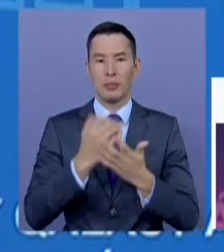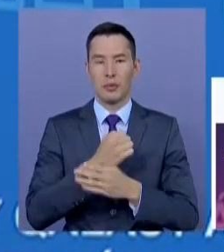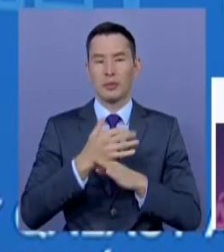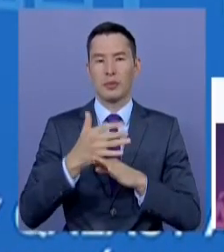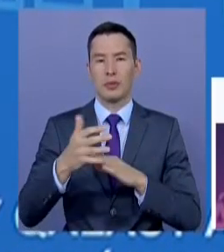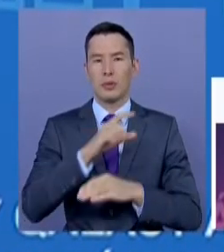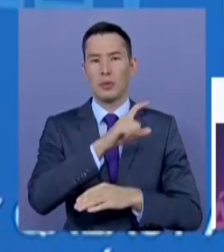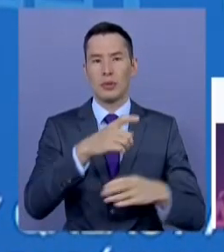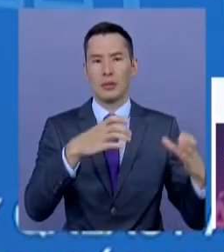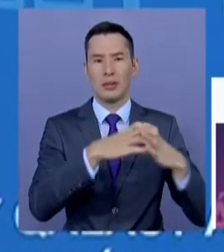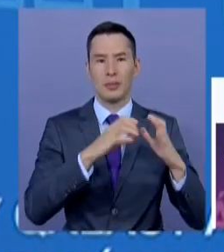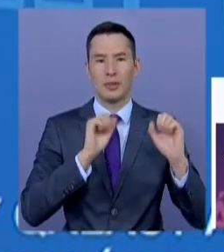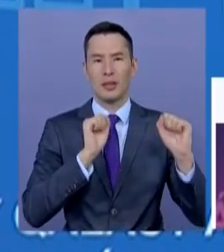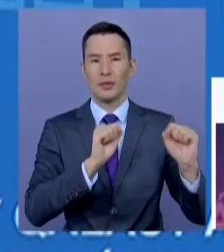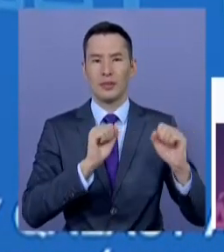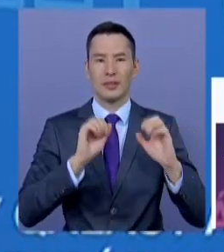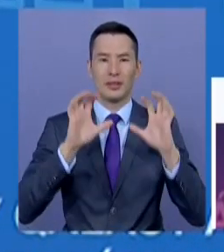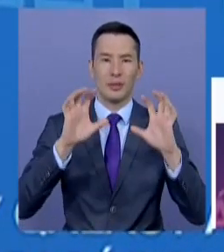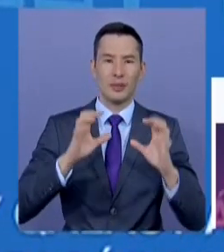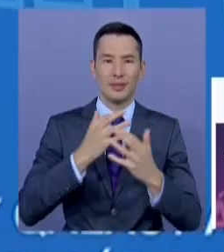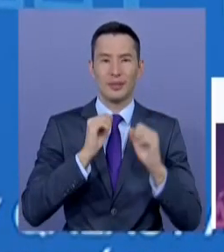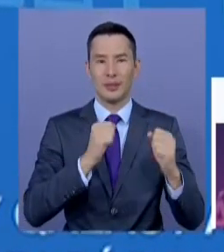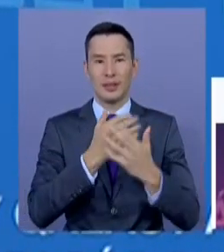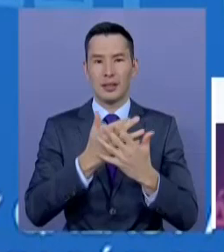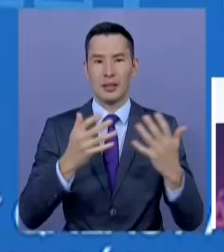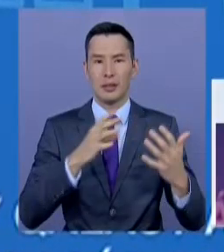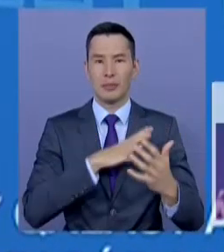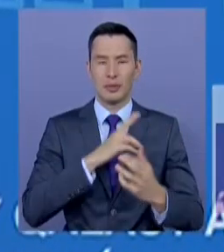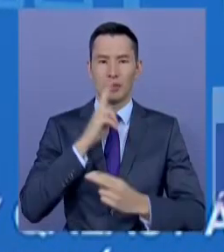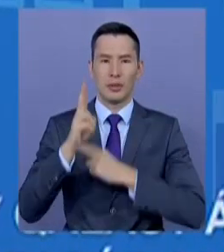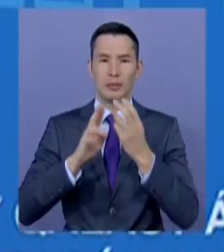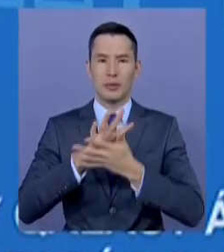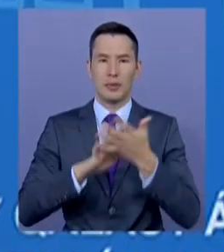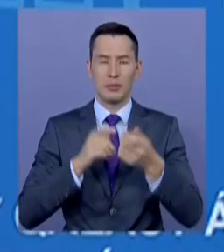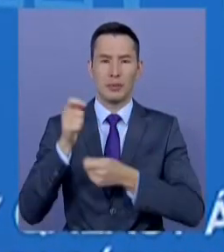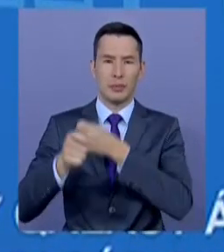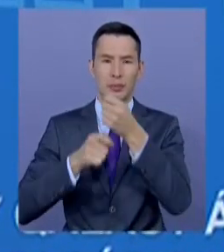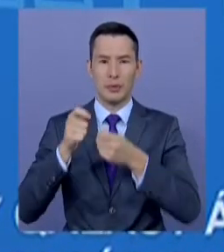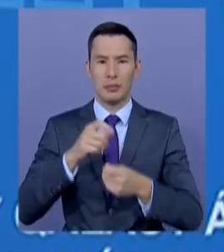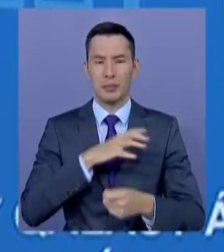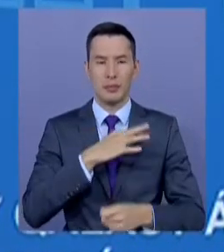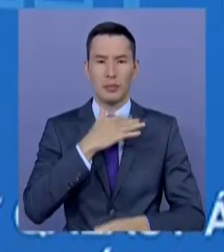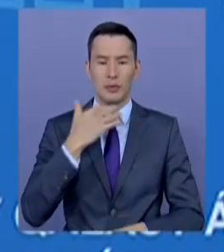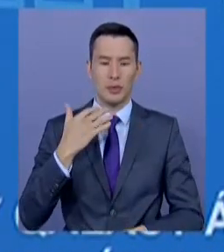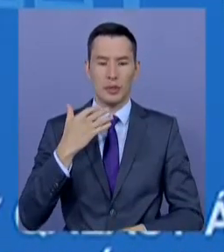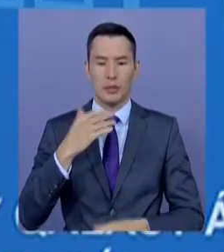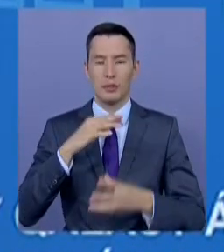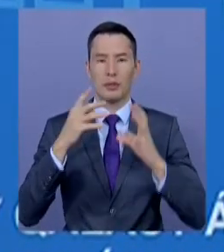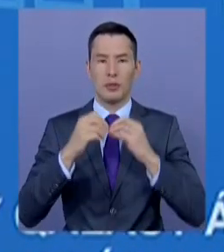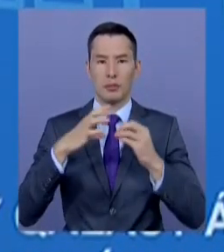азаймаған. Түйіндей келе, апатты жағдай жүргізушінің жол ережесін білмеуімен темір тұлпардың техникалық жағдайына байланысты.